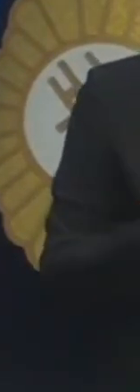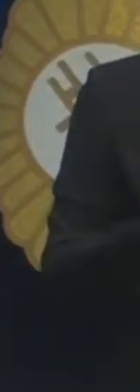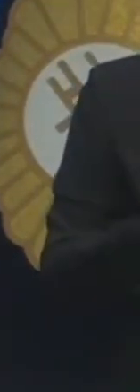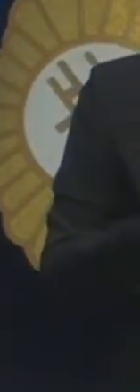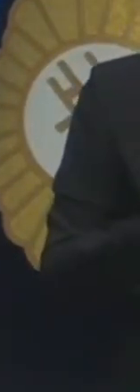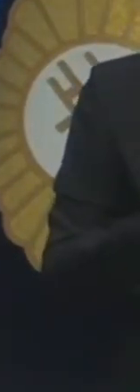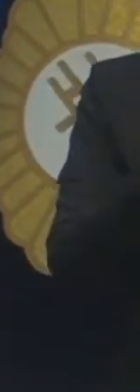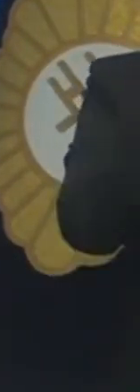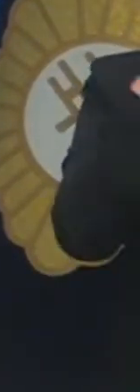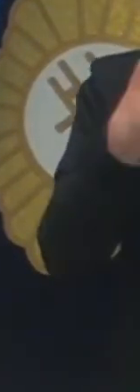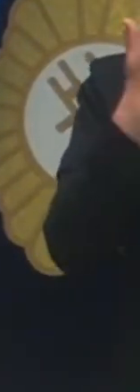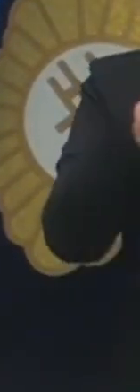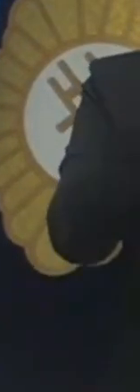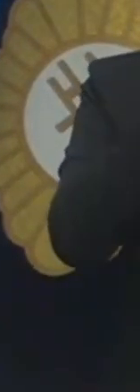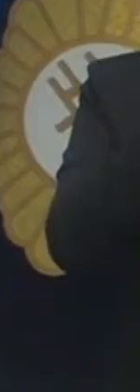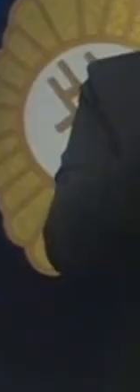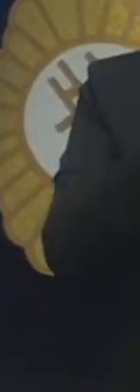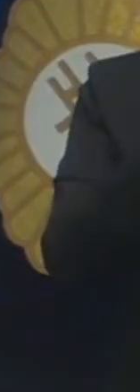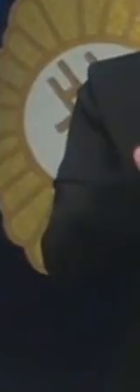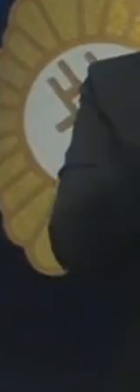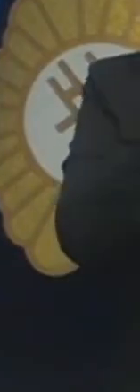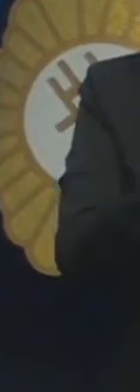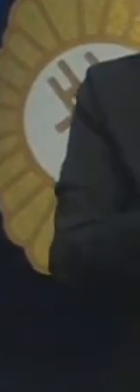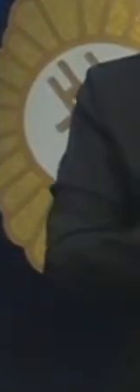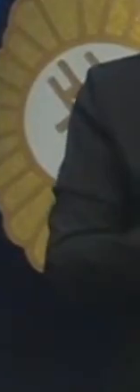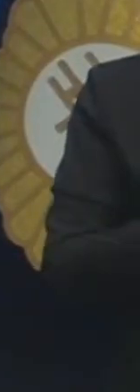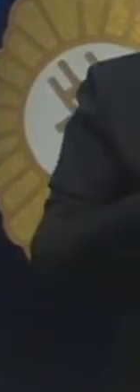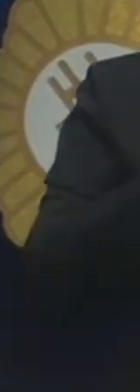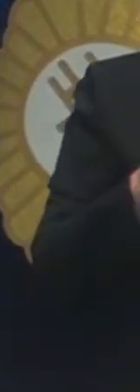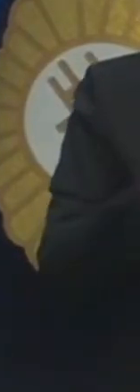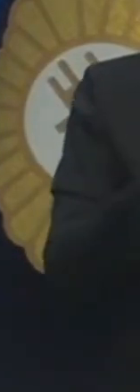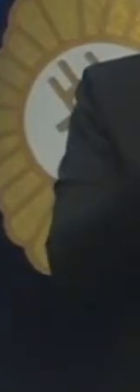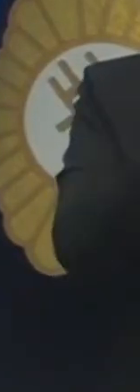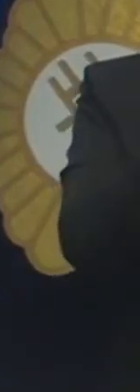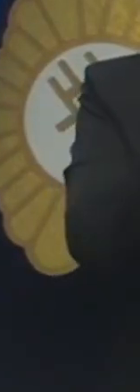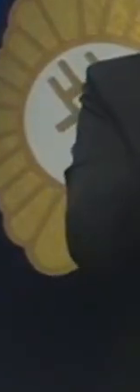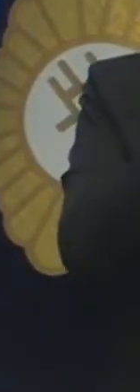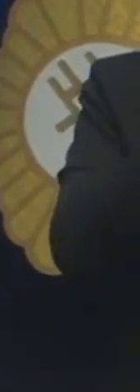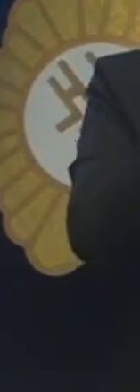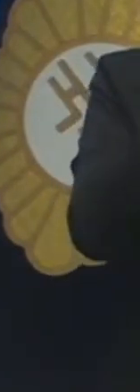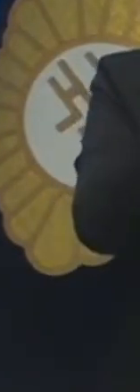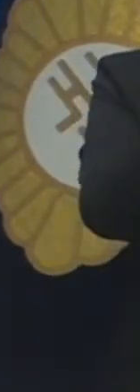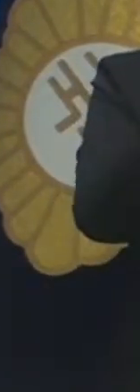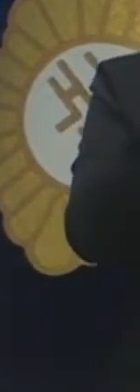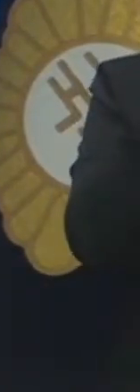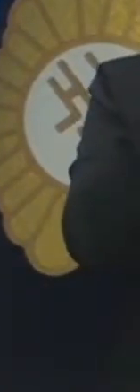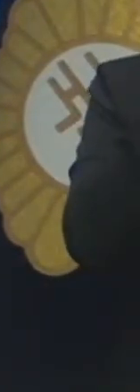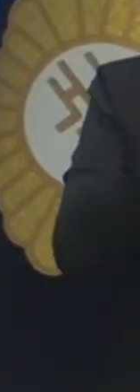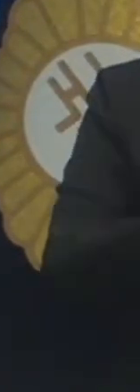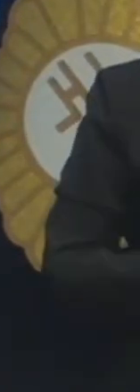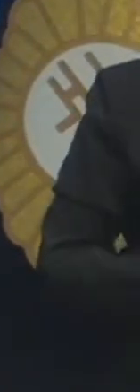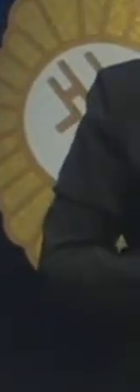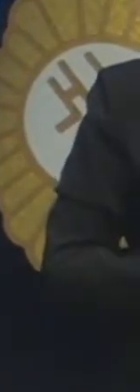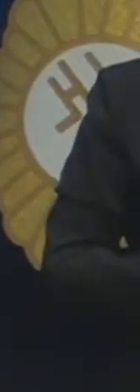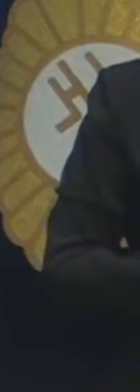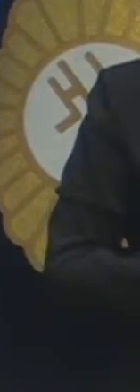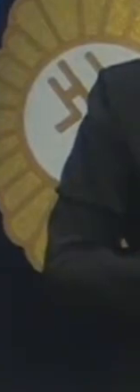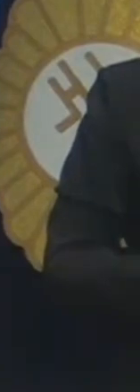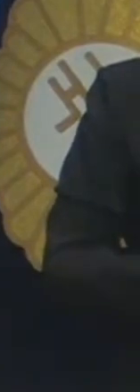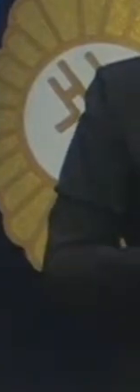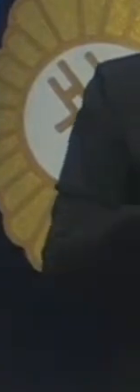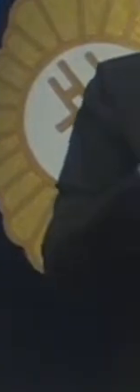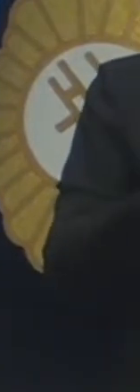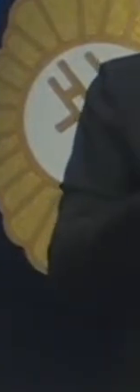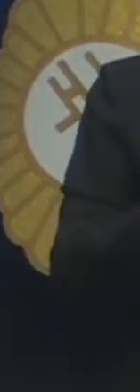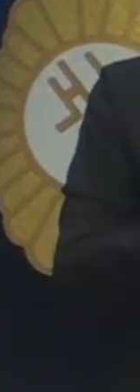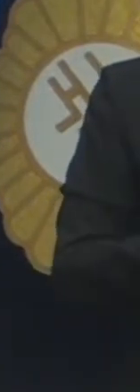임대인들의 희생만 방해할 뿐 본인들의 실질적인 자구 노력은 단 1도 하지 않고 있습니다.